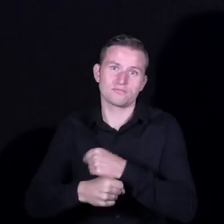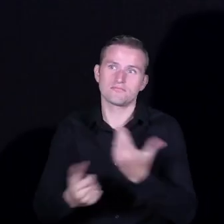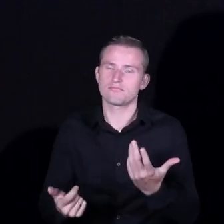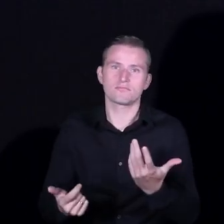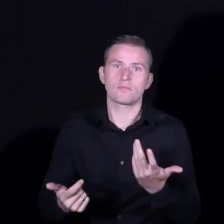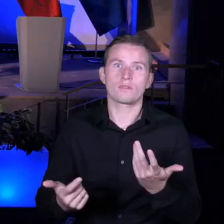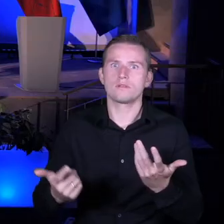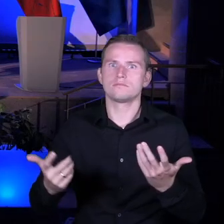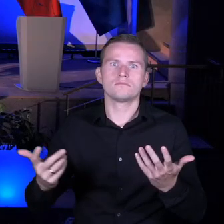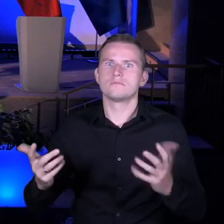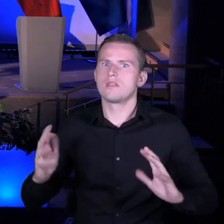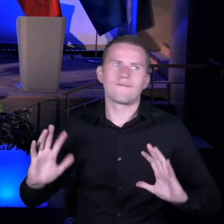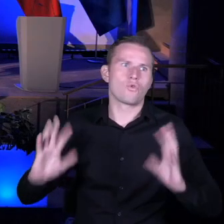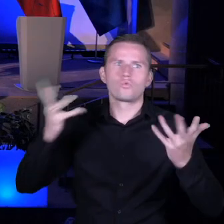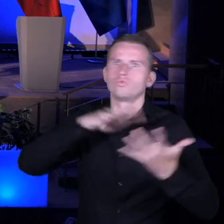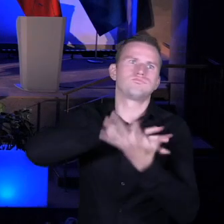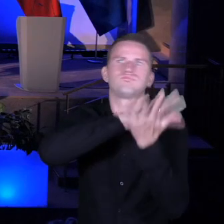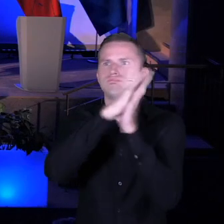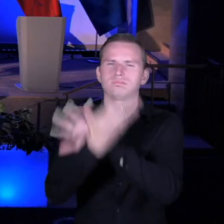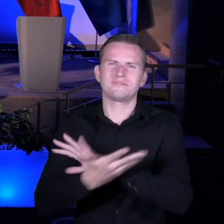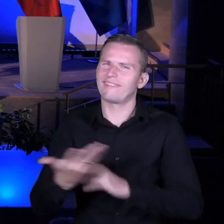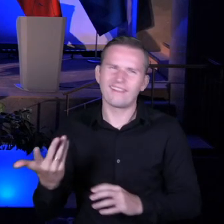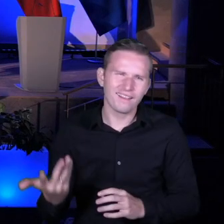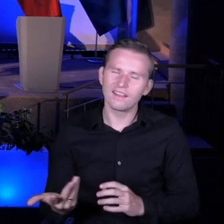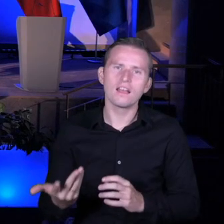rewolucyjnej zmiany, ale z uwzględnieniem